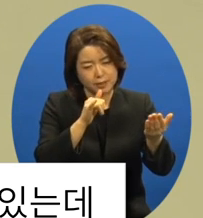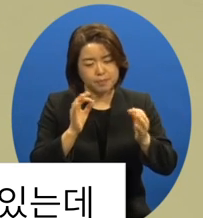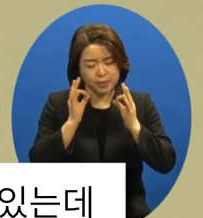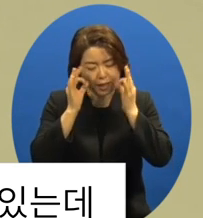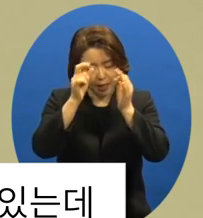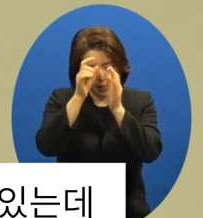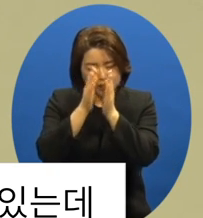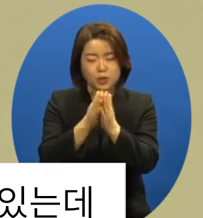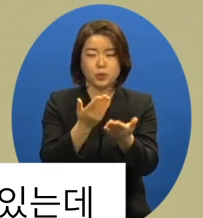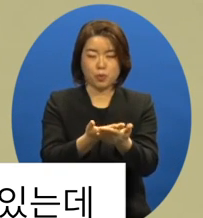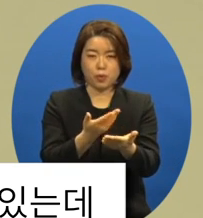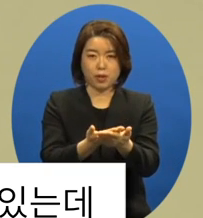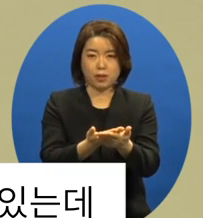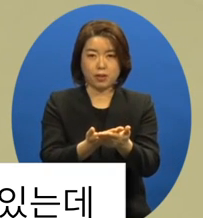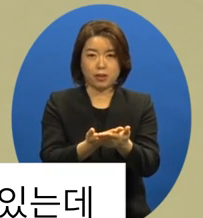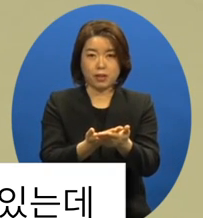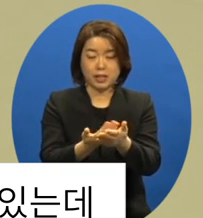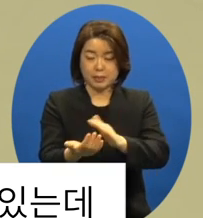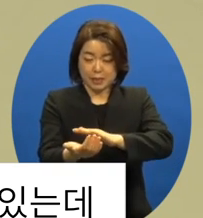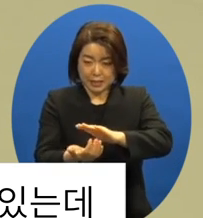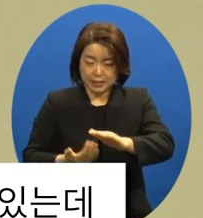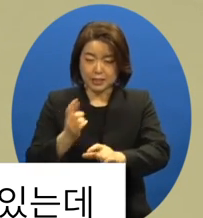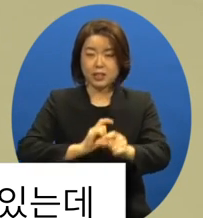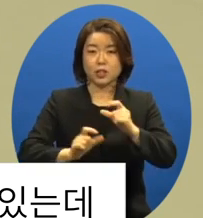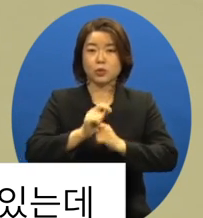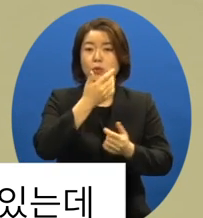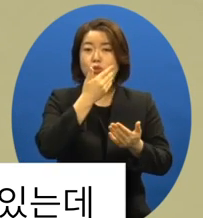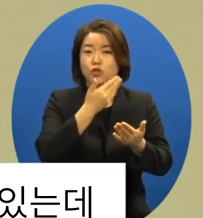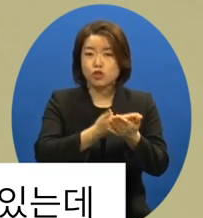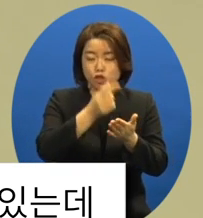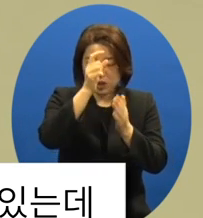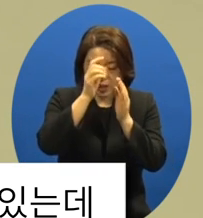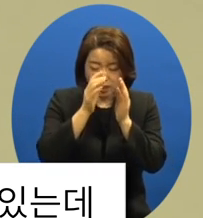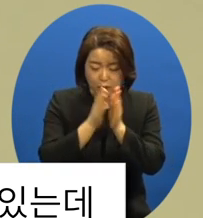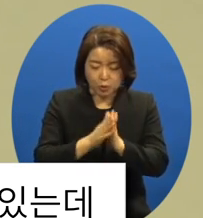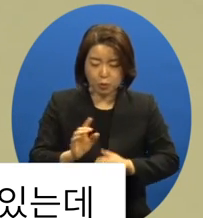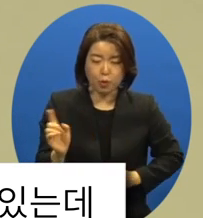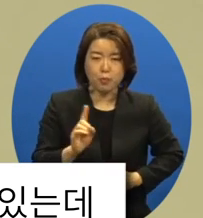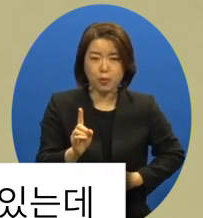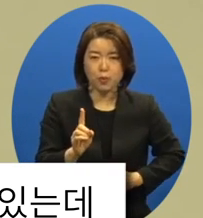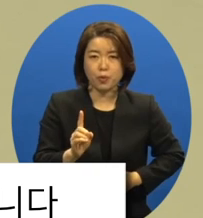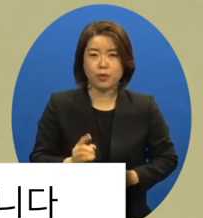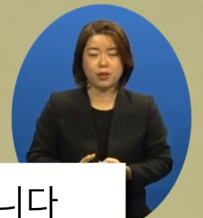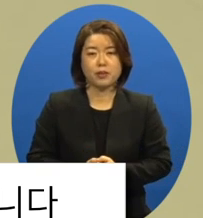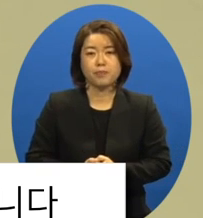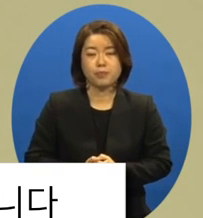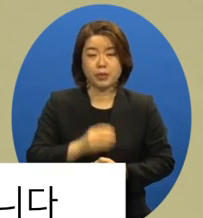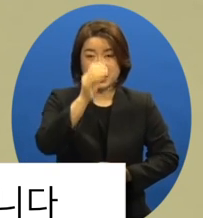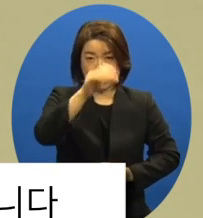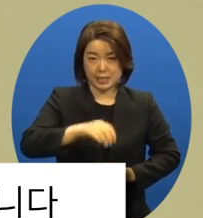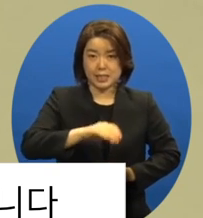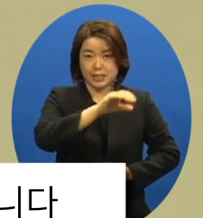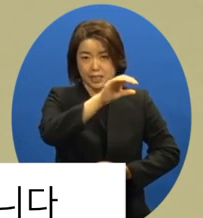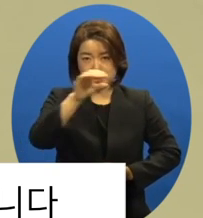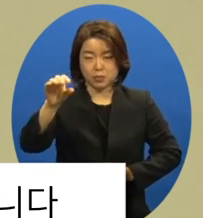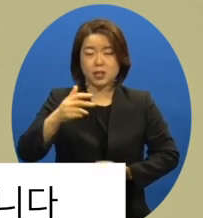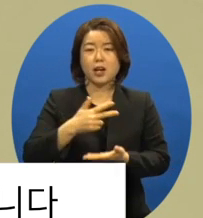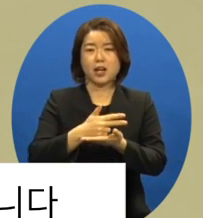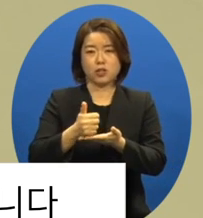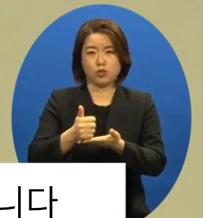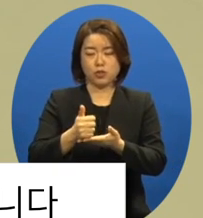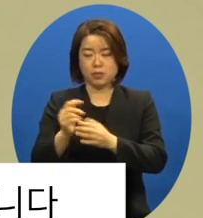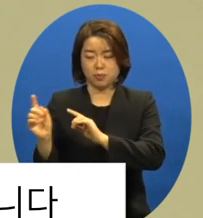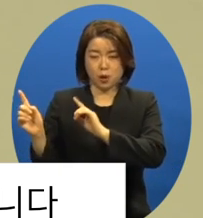그러나 더 중요하게 기도해야 될 것을 깨우쳐 주시는 것이 있는데, 십자가의